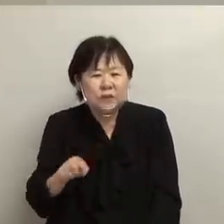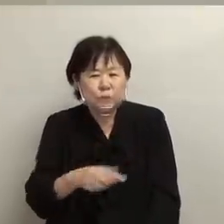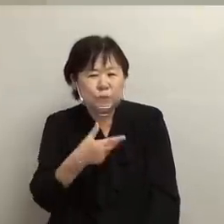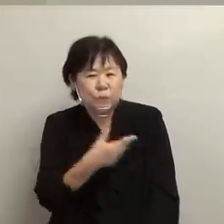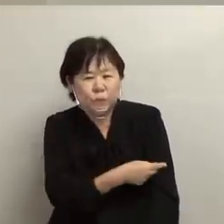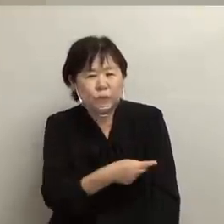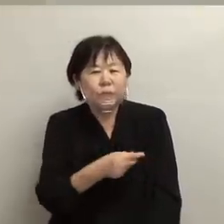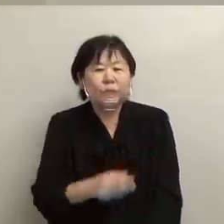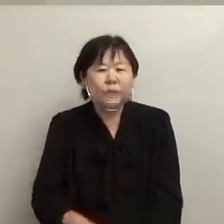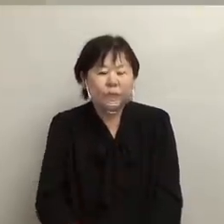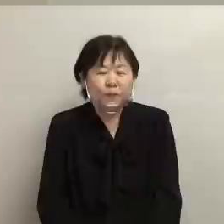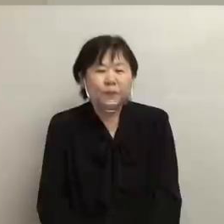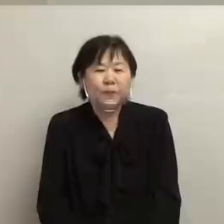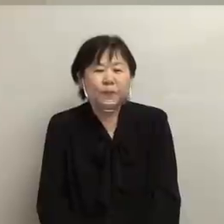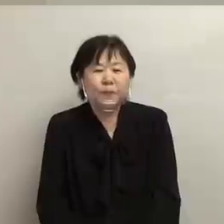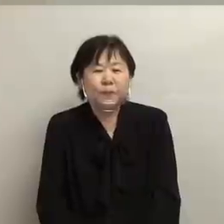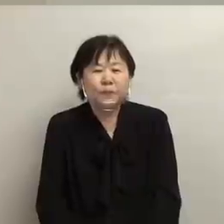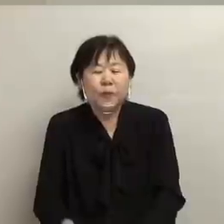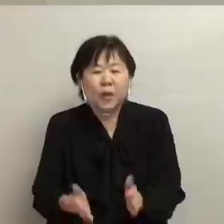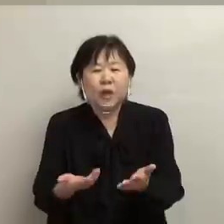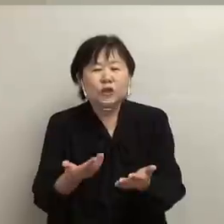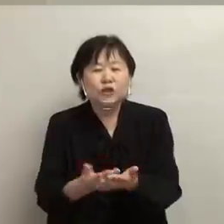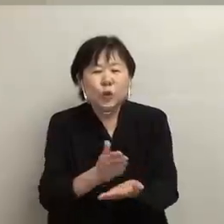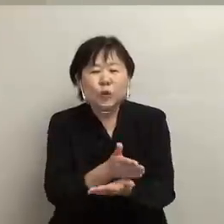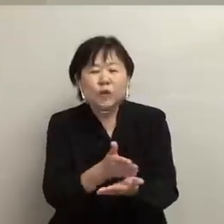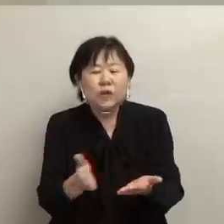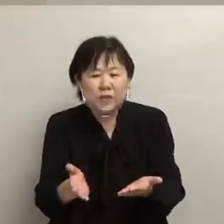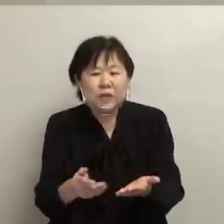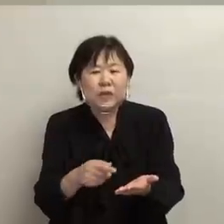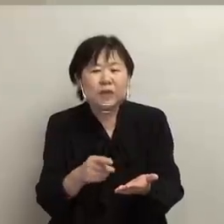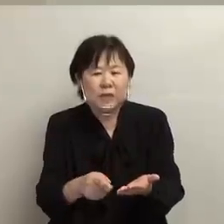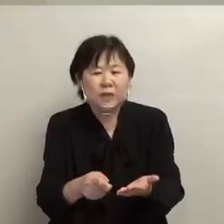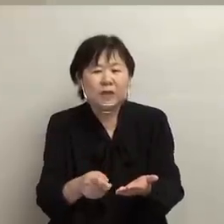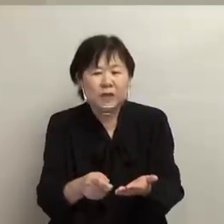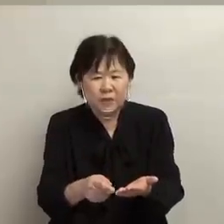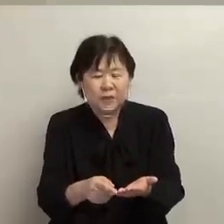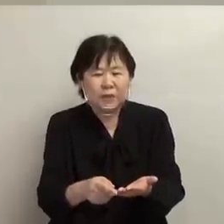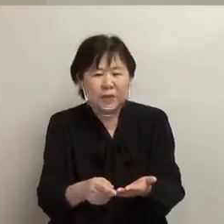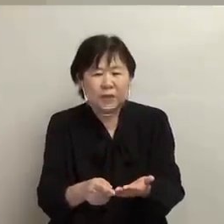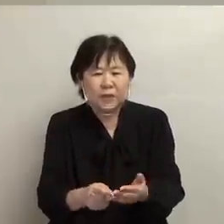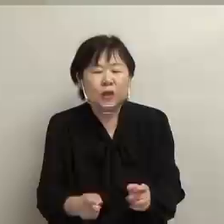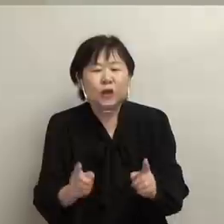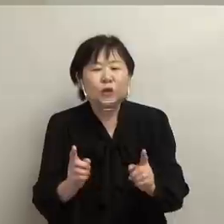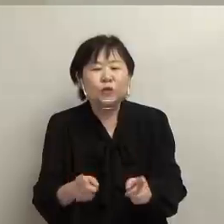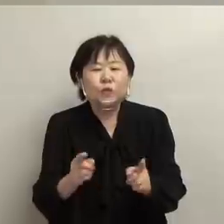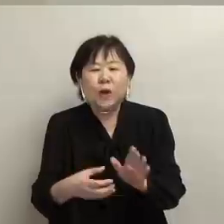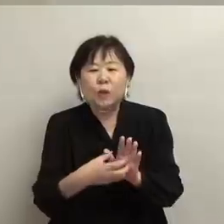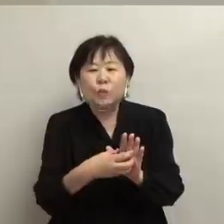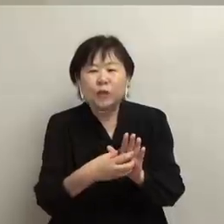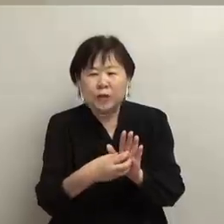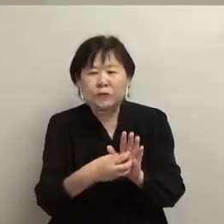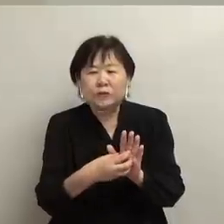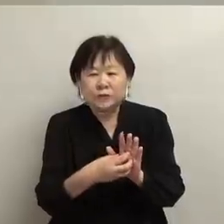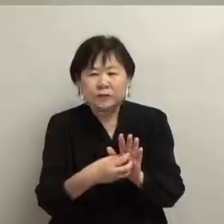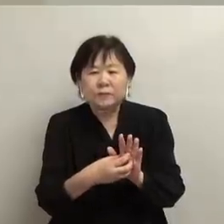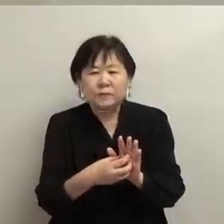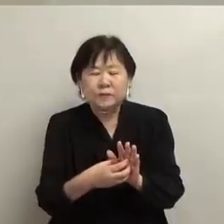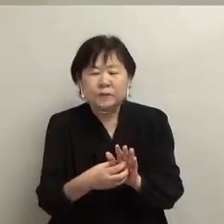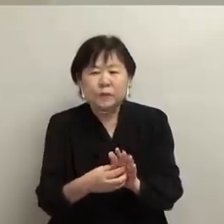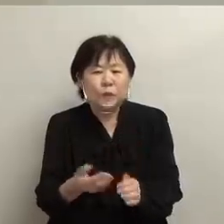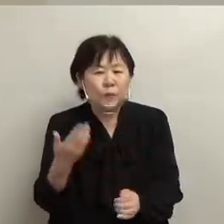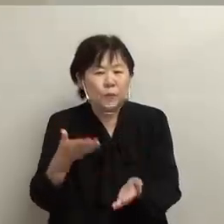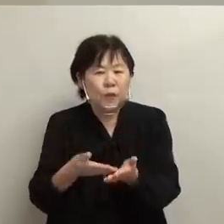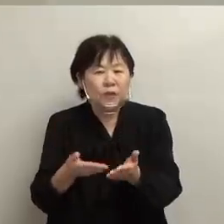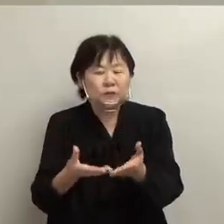p なお食事期接種に圏央センターをご活用いただくこの群馬モデル9会見でもをご説明